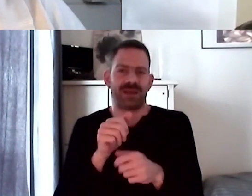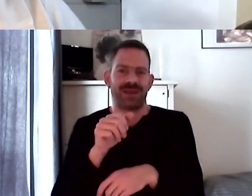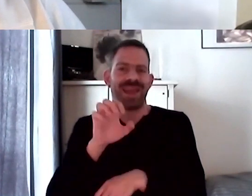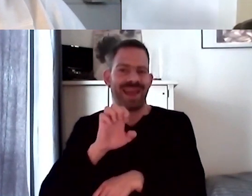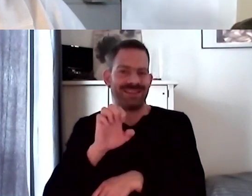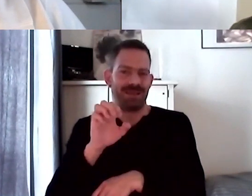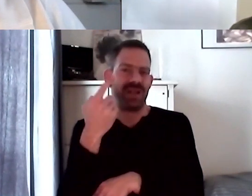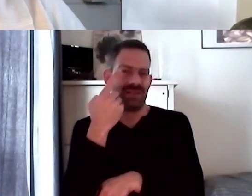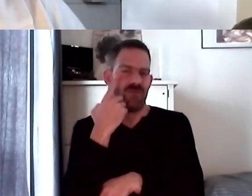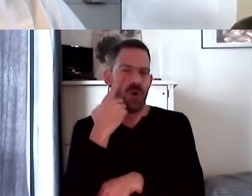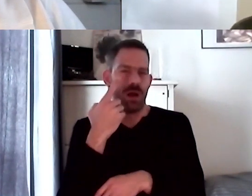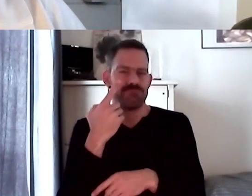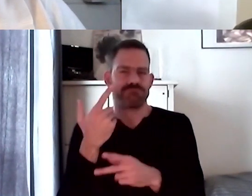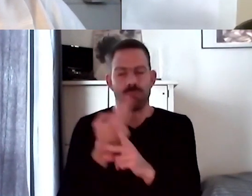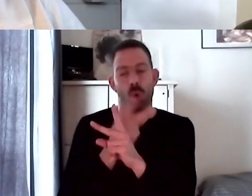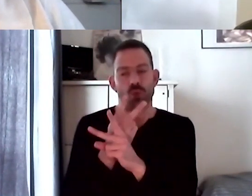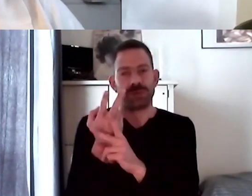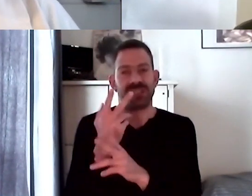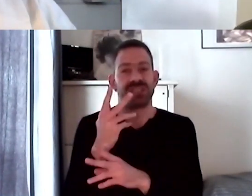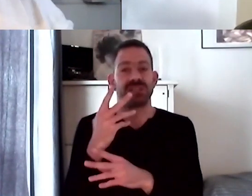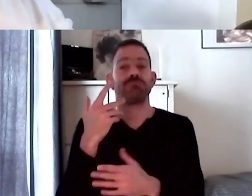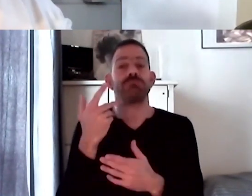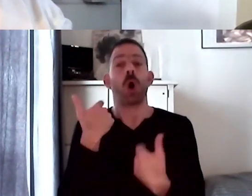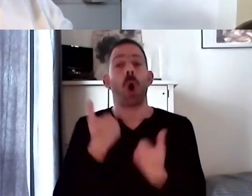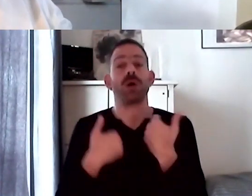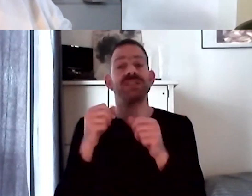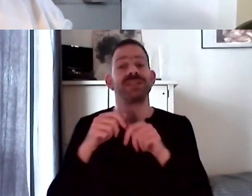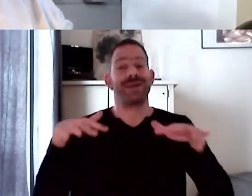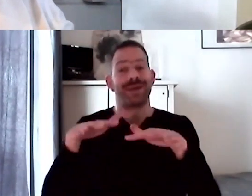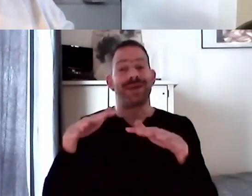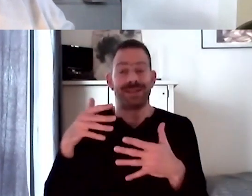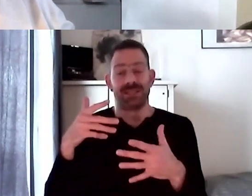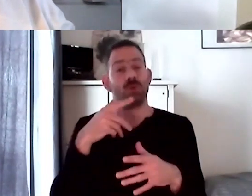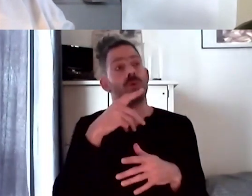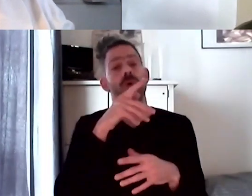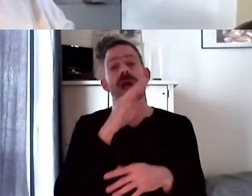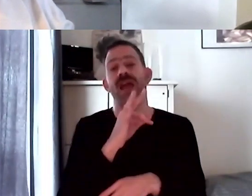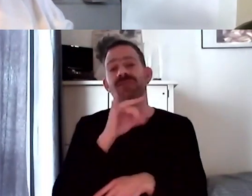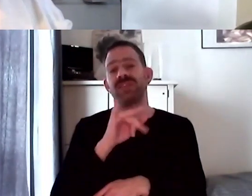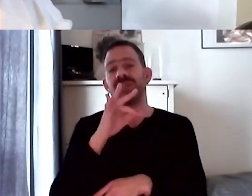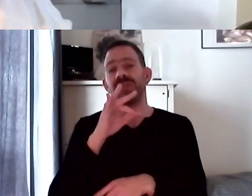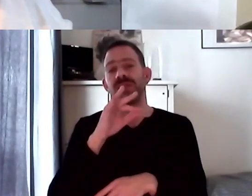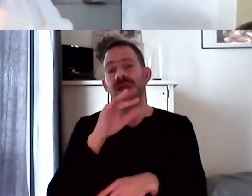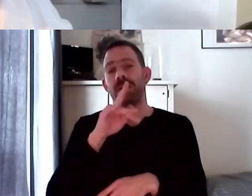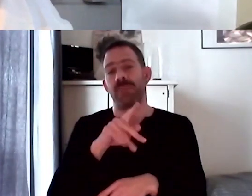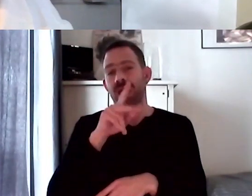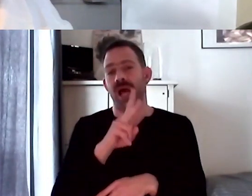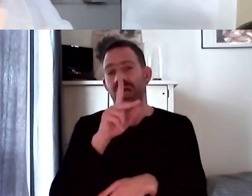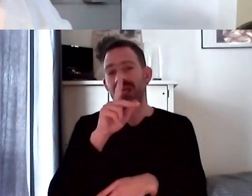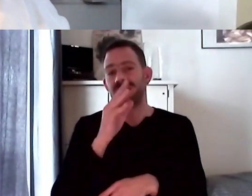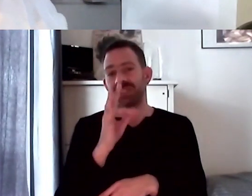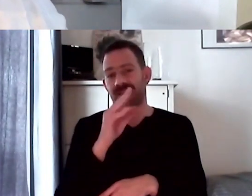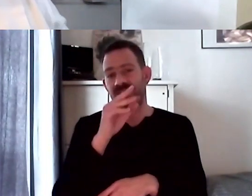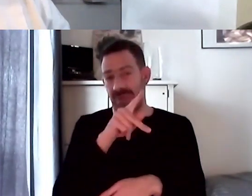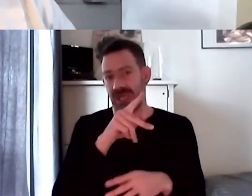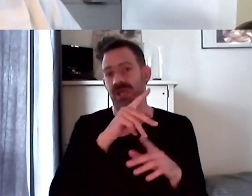en place. Andy Réseau a été missionné par le FIPHFP lors de la concertation du gouvernement sur